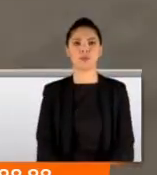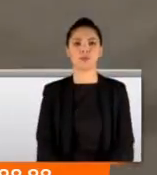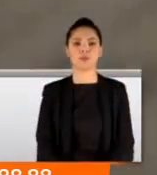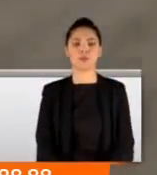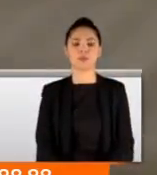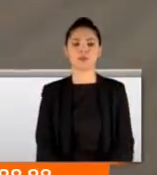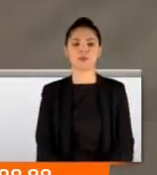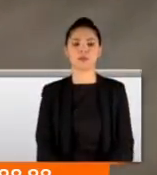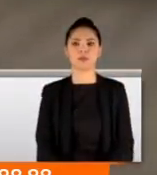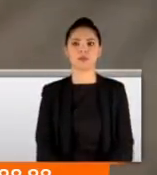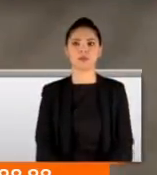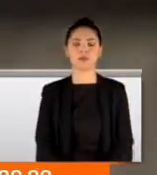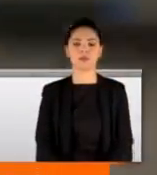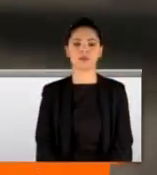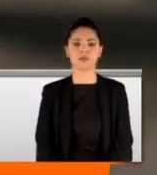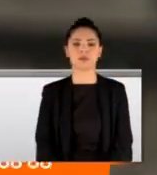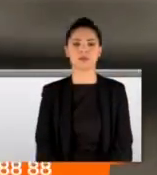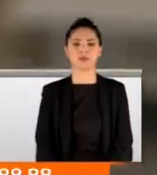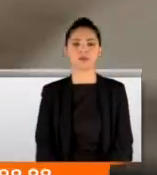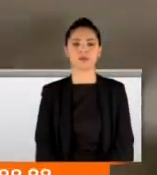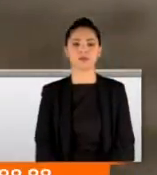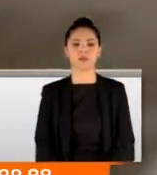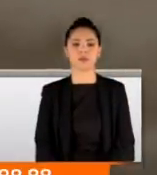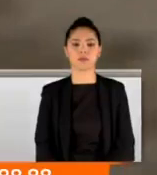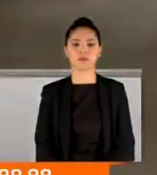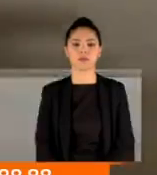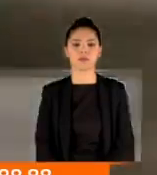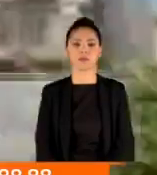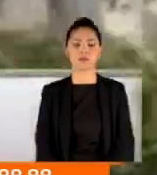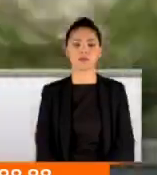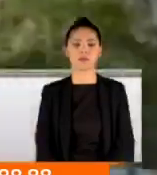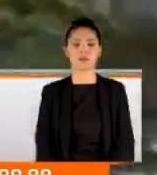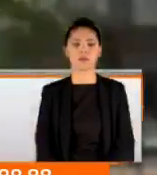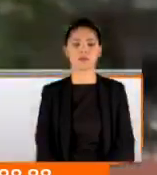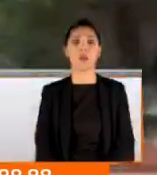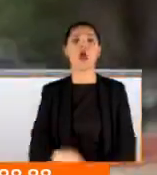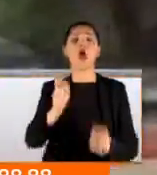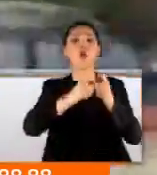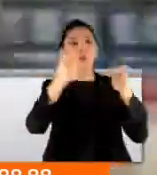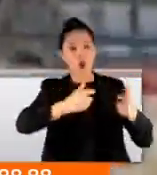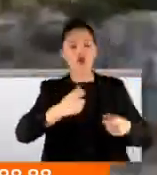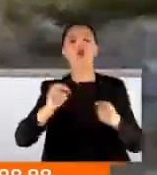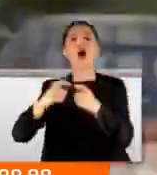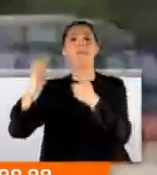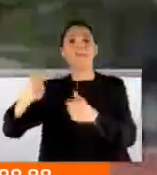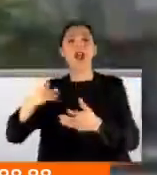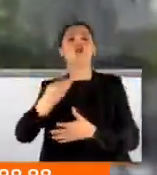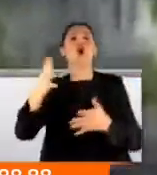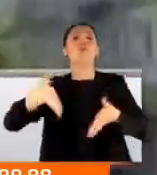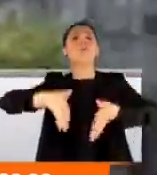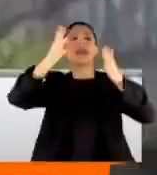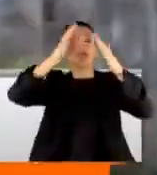Ev yok oldu lan. Oğlum, yok oldu ev lan. Bornova ve Bayraklı'da çok sayıda bina